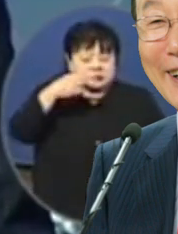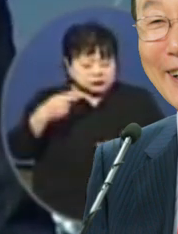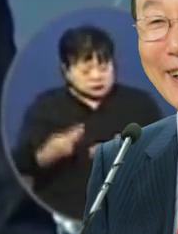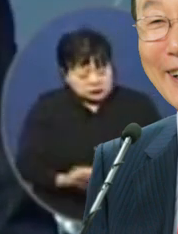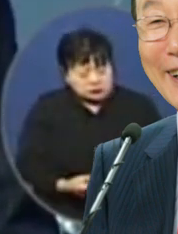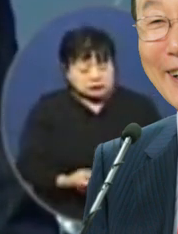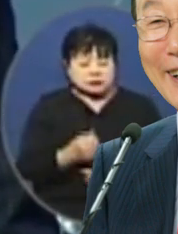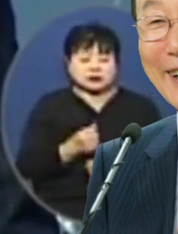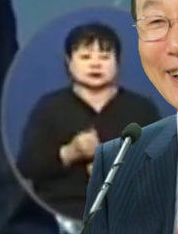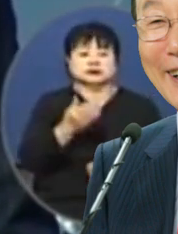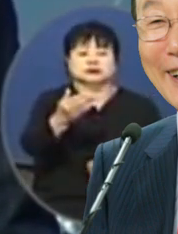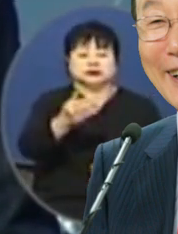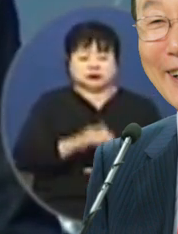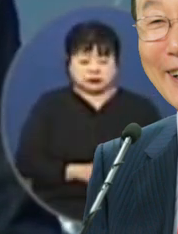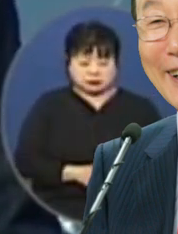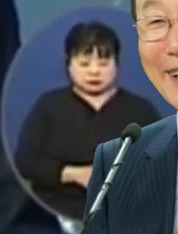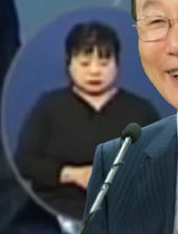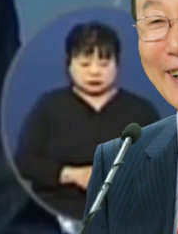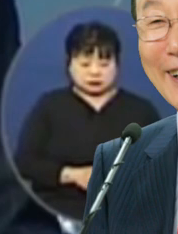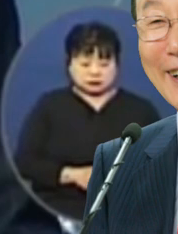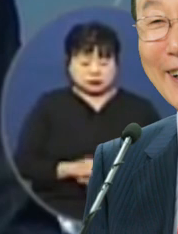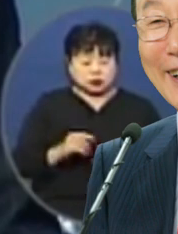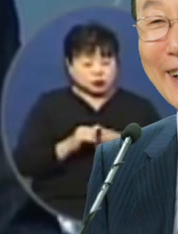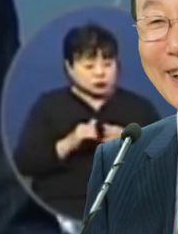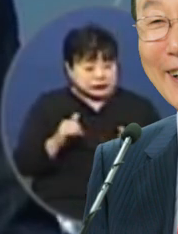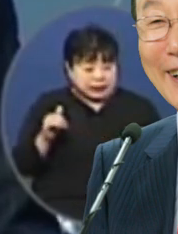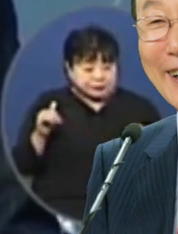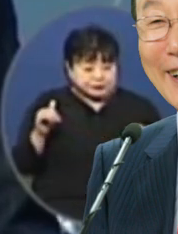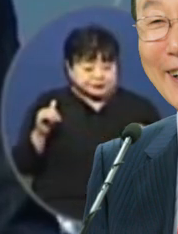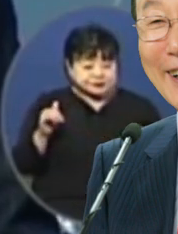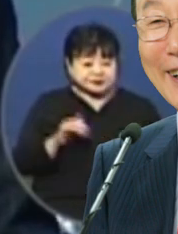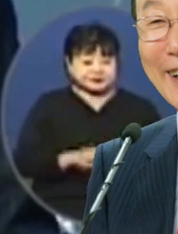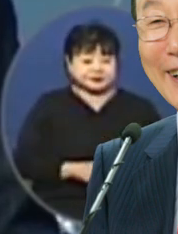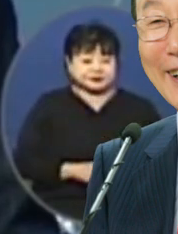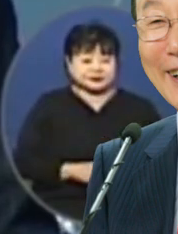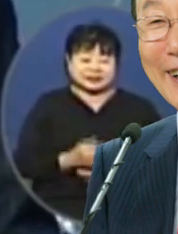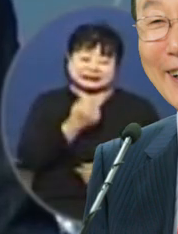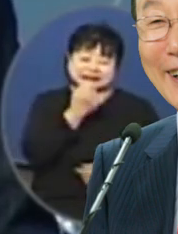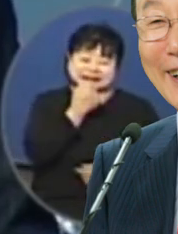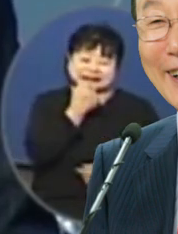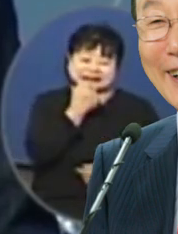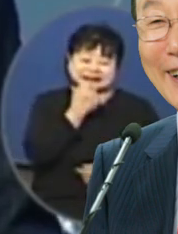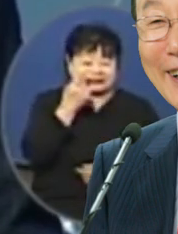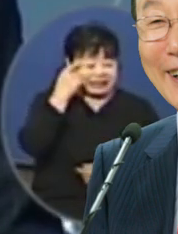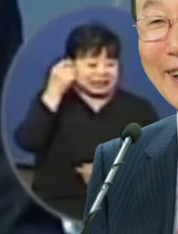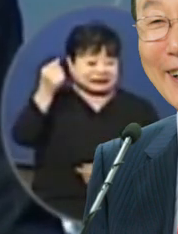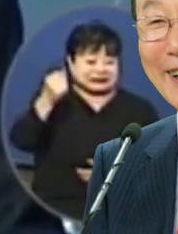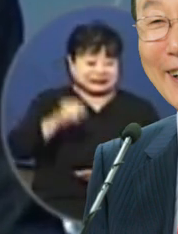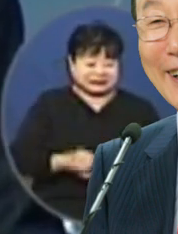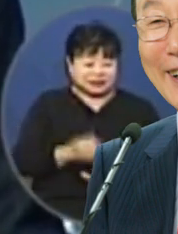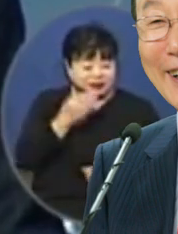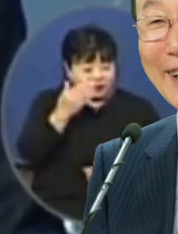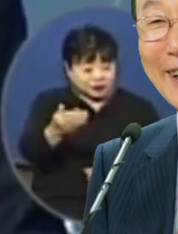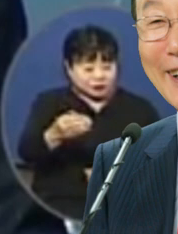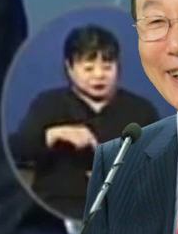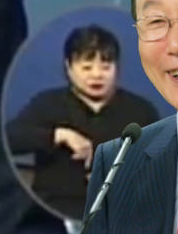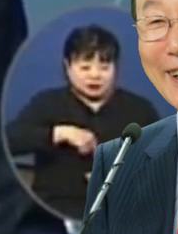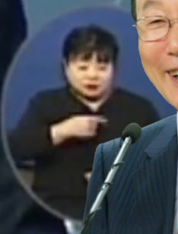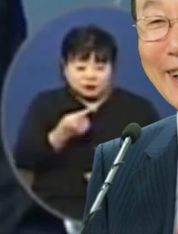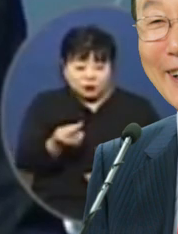것입니다. 여러분은 일반 사람이 우습게 생각하지만 여러분